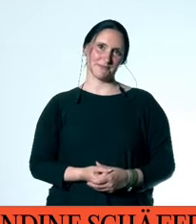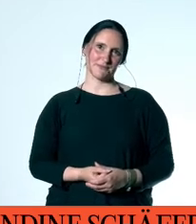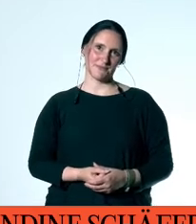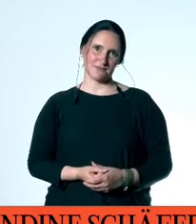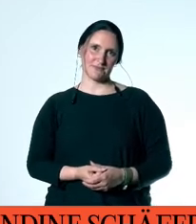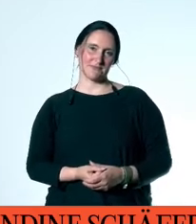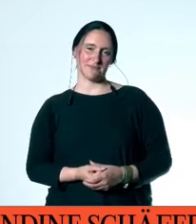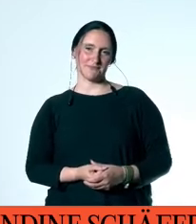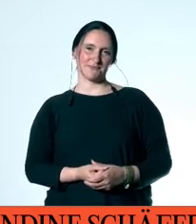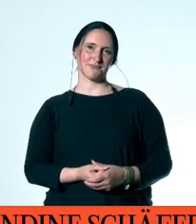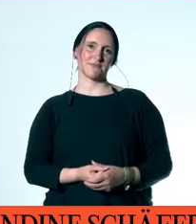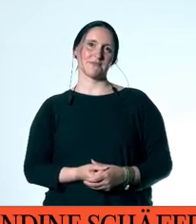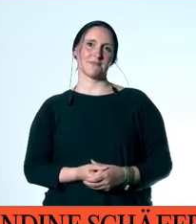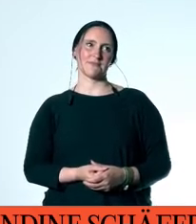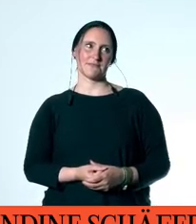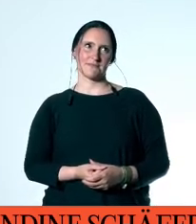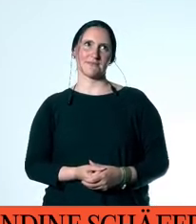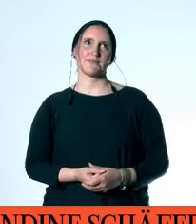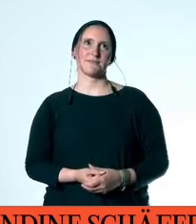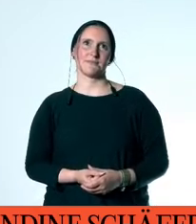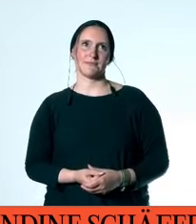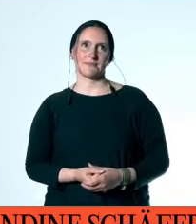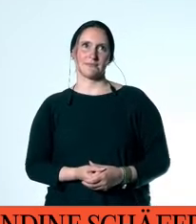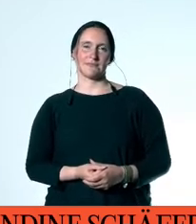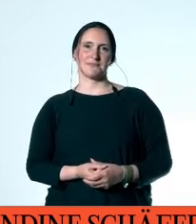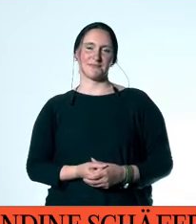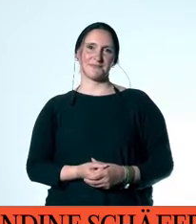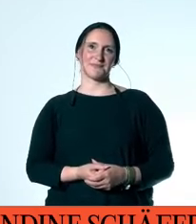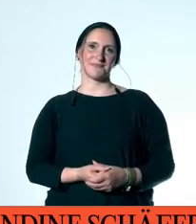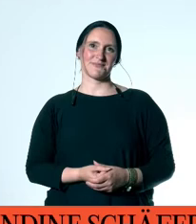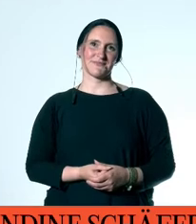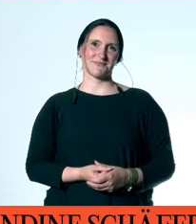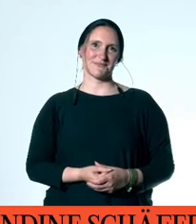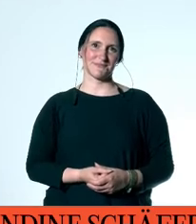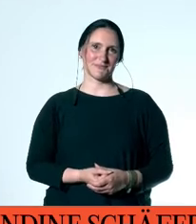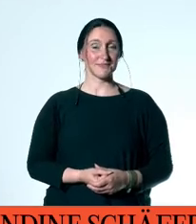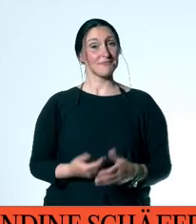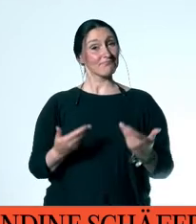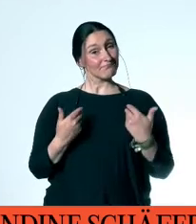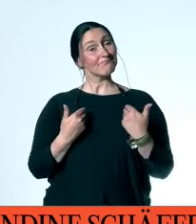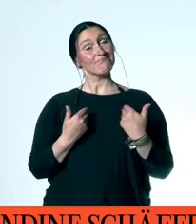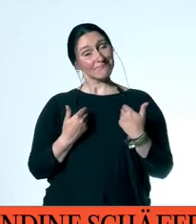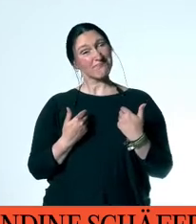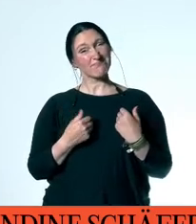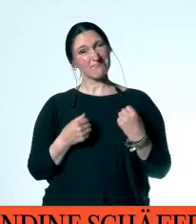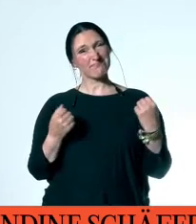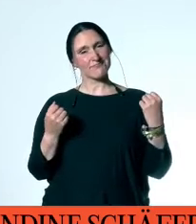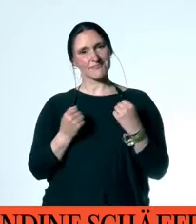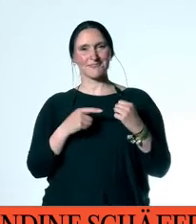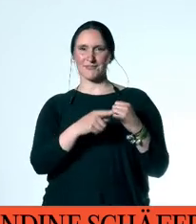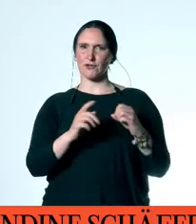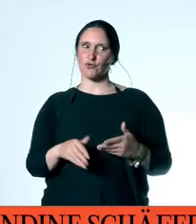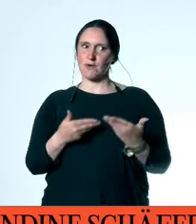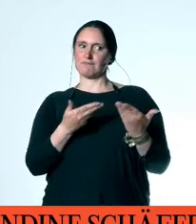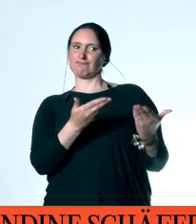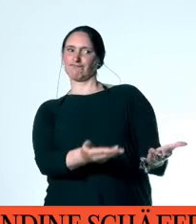selber zusammen mit den Jüngeren, um das lebendig zu halten. So we are really committed to preserving